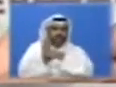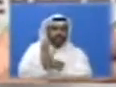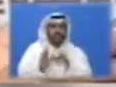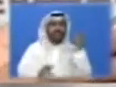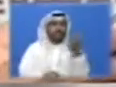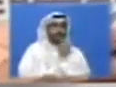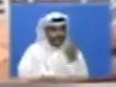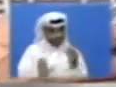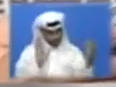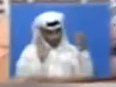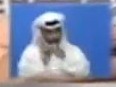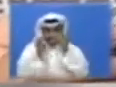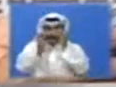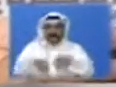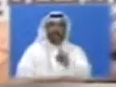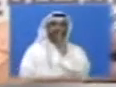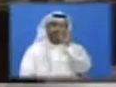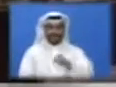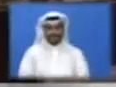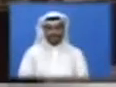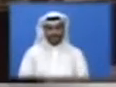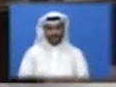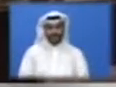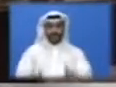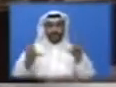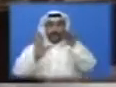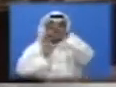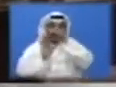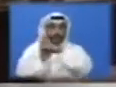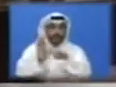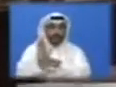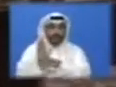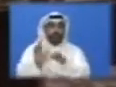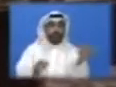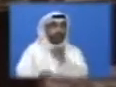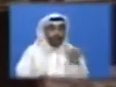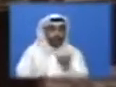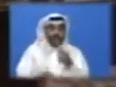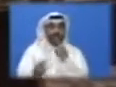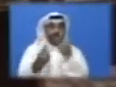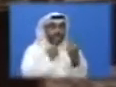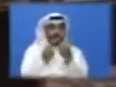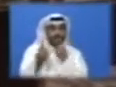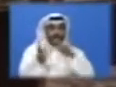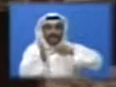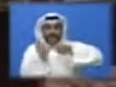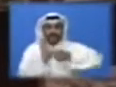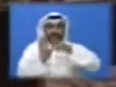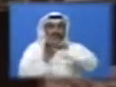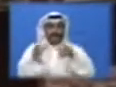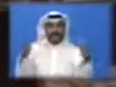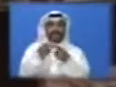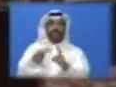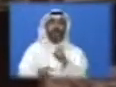وبحثها ووضع الحلول المناسبة إن شاء الله لها. مواضيع تستحق القراءة والحوار أدرجت تحت أجندة هذا